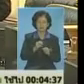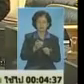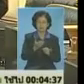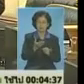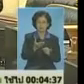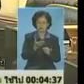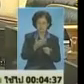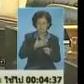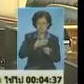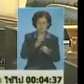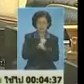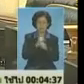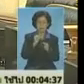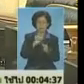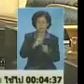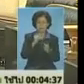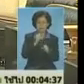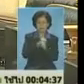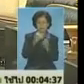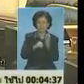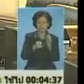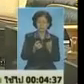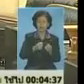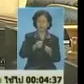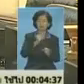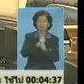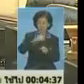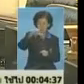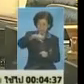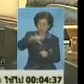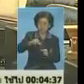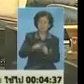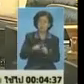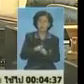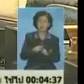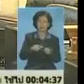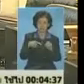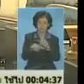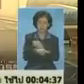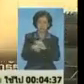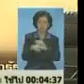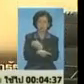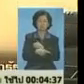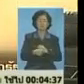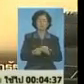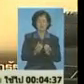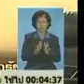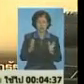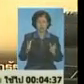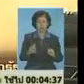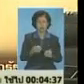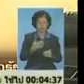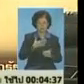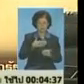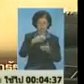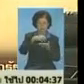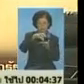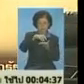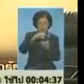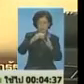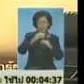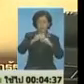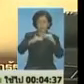ครอบครัวเพราะงานนี้เป็นการโกงเป็นการทุจริตและคอร์รัปชันผมเรียนท่านประธานว่าโครง